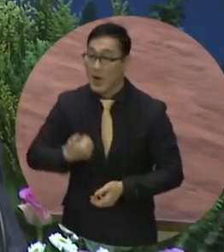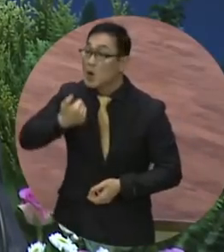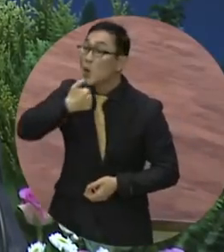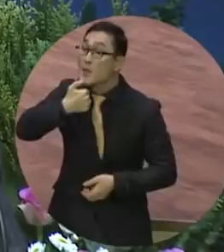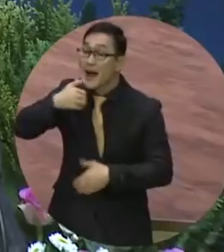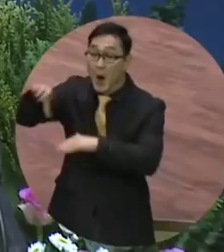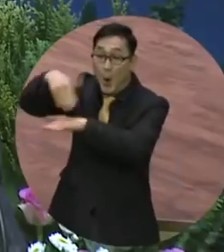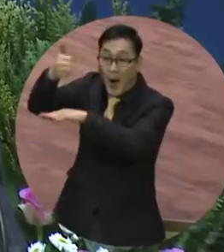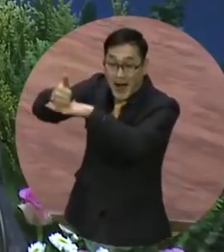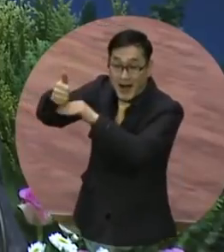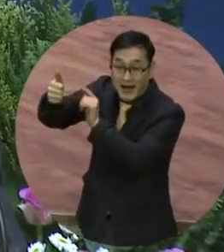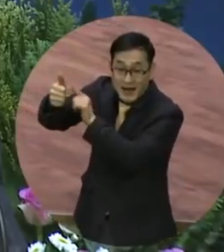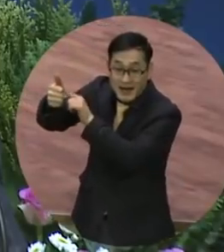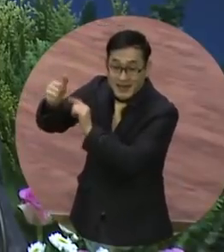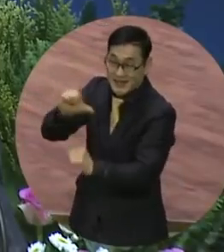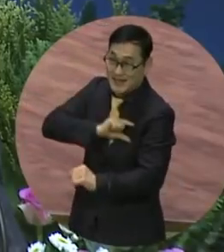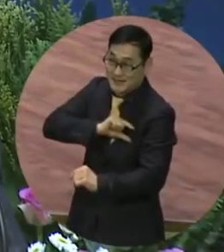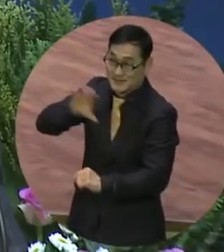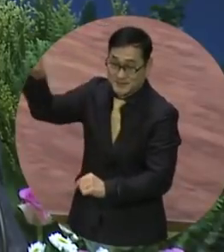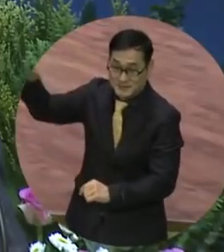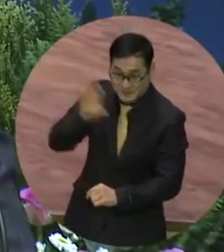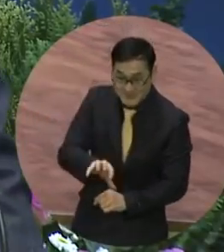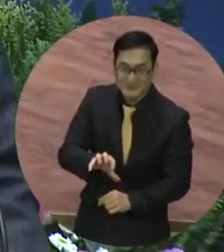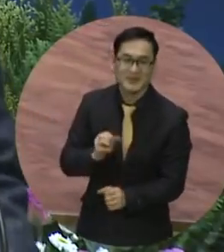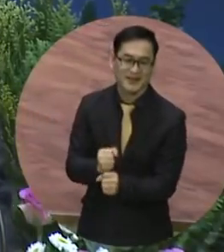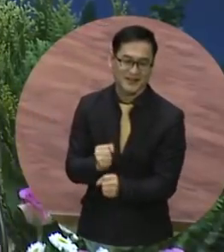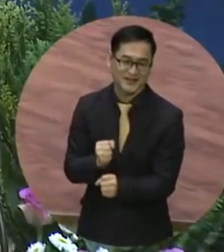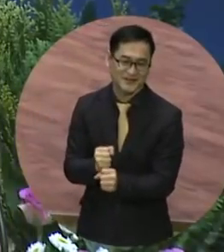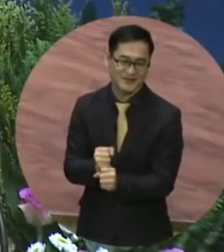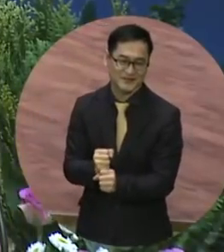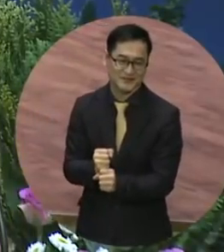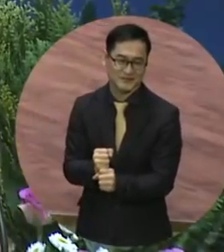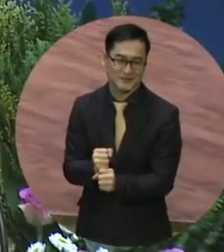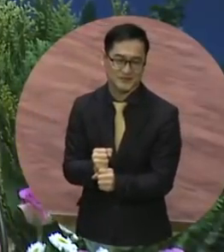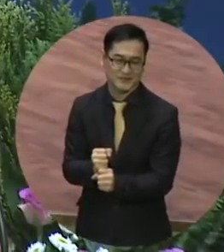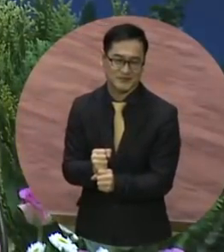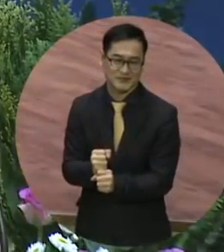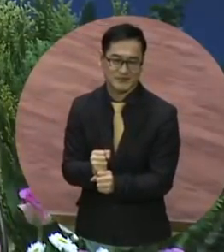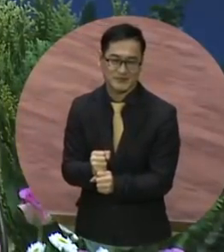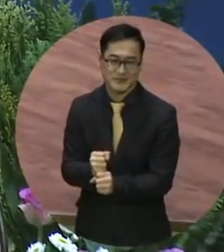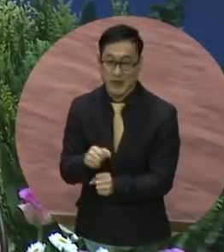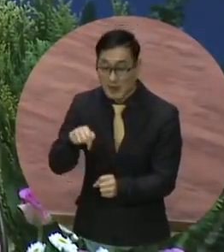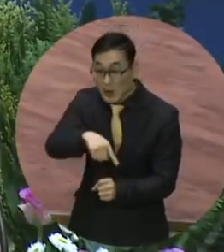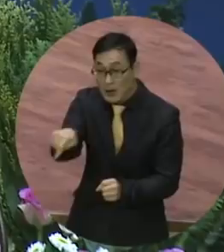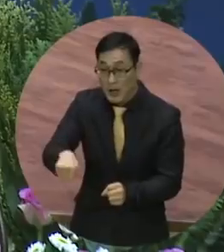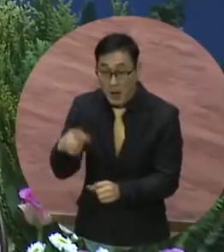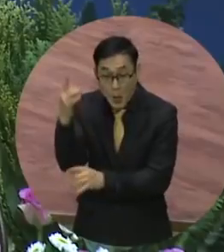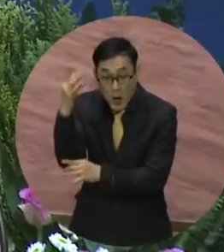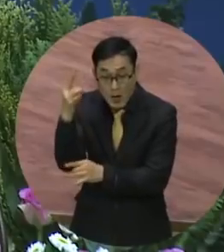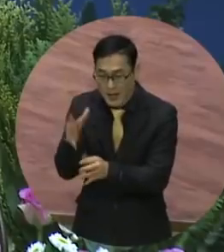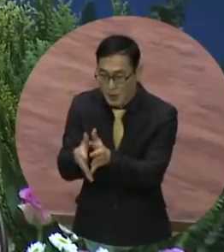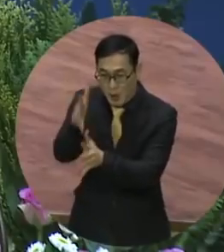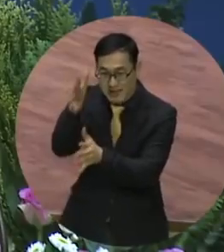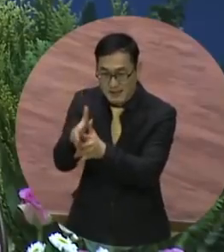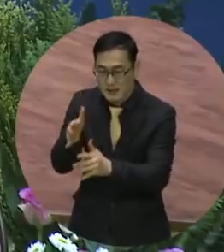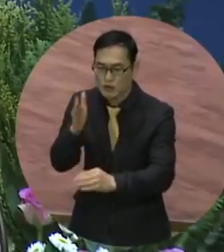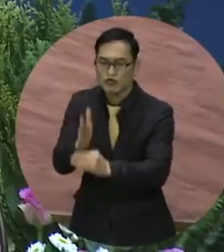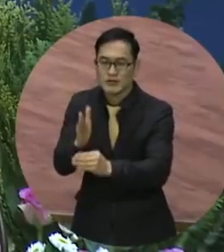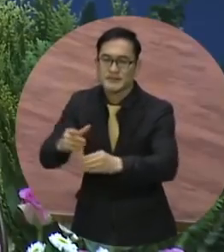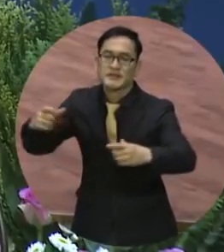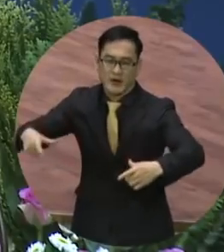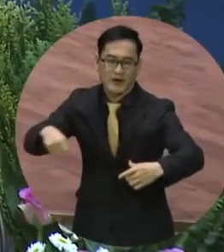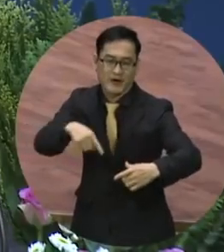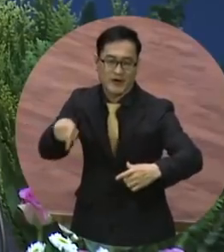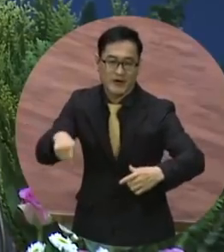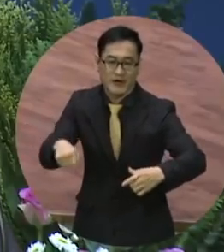이름을 따가지고 이름을 지었어요. 이 당시로서는 이곳이 신도시였어요. 당시 유대 갈릴리